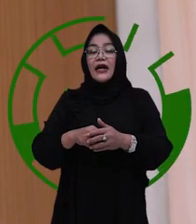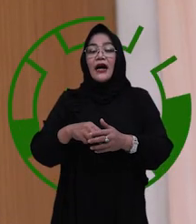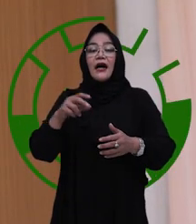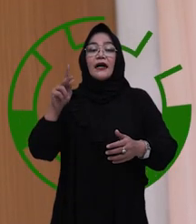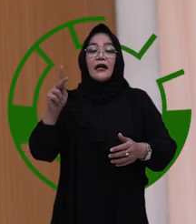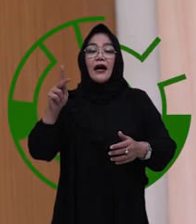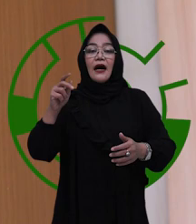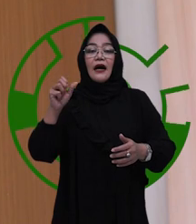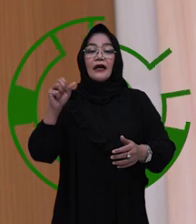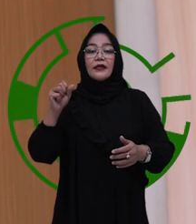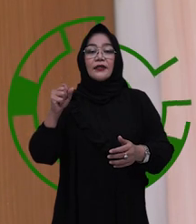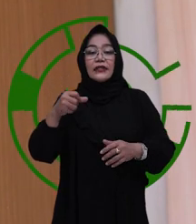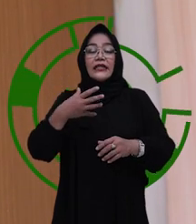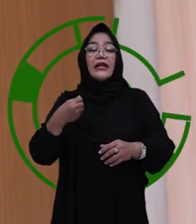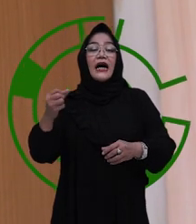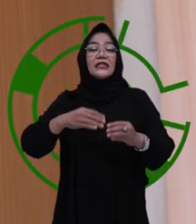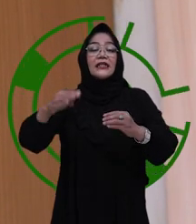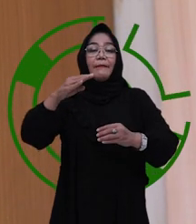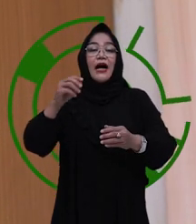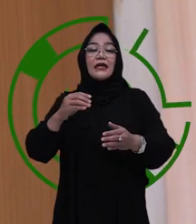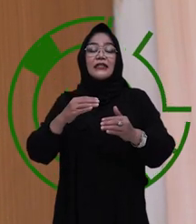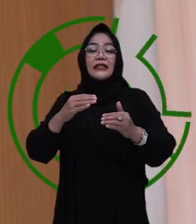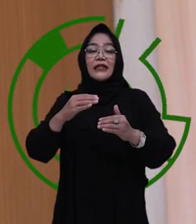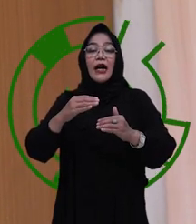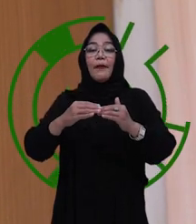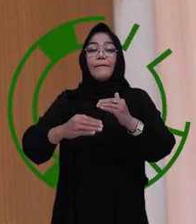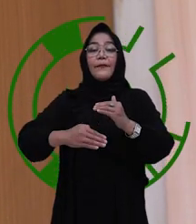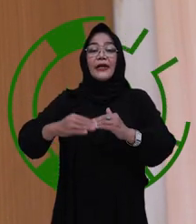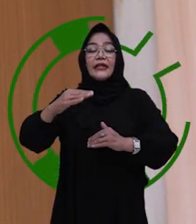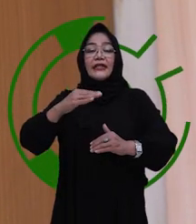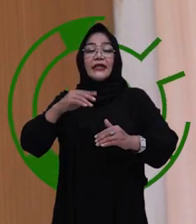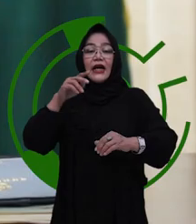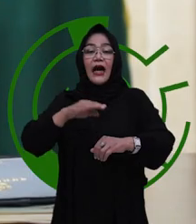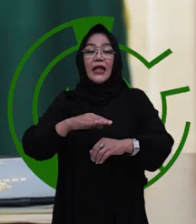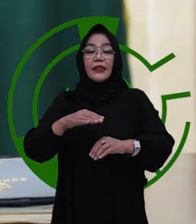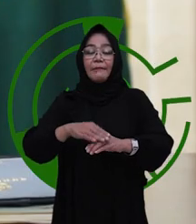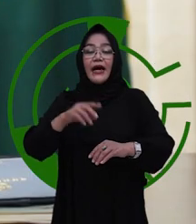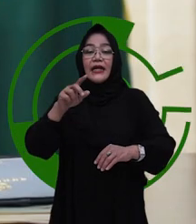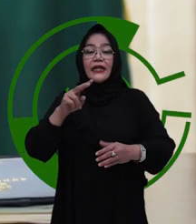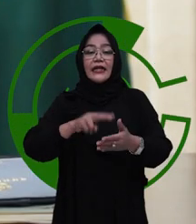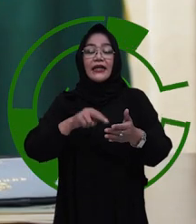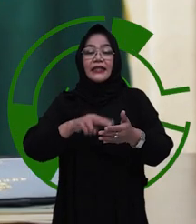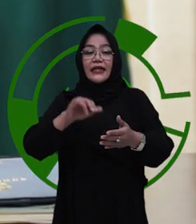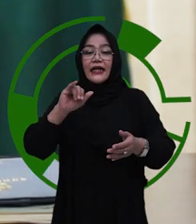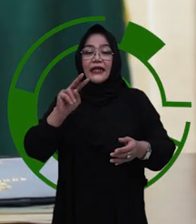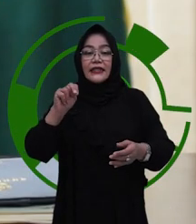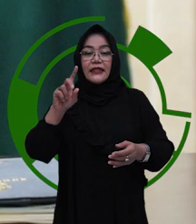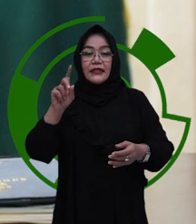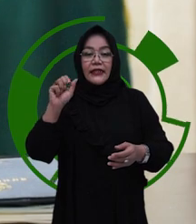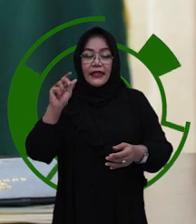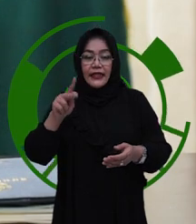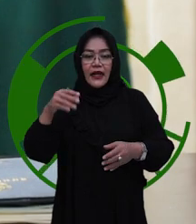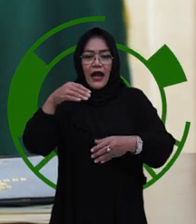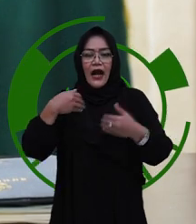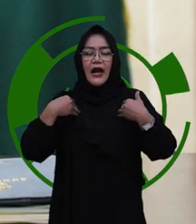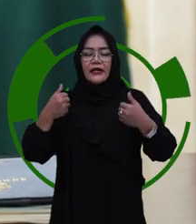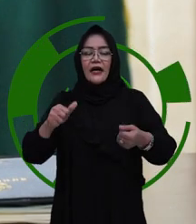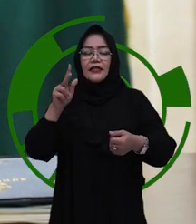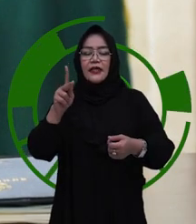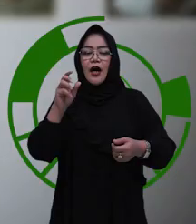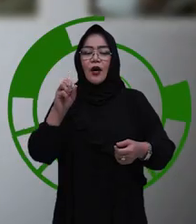meningkat pada survei indeks kepuasan masyarakat. Adanya koordinasi antara PT DKI